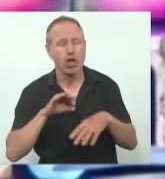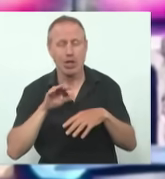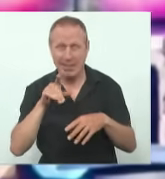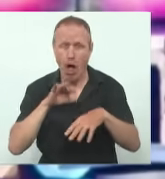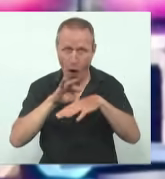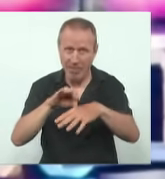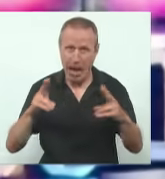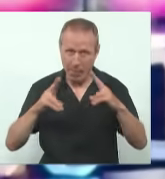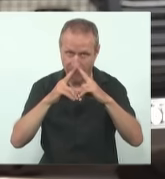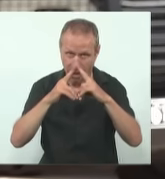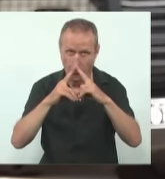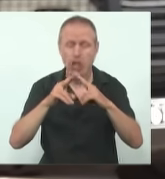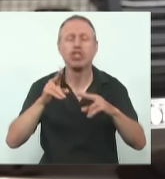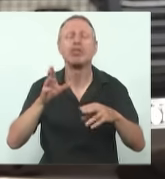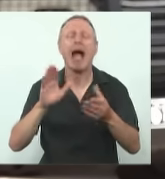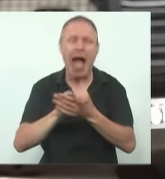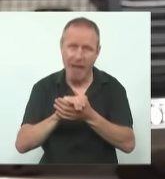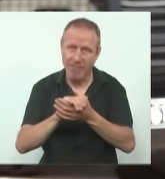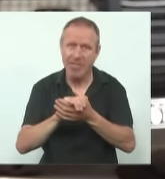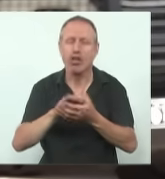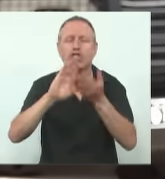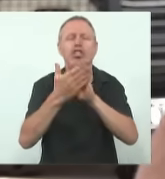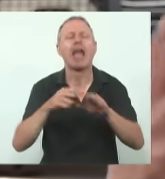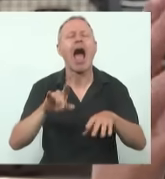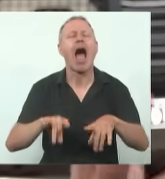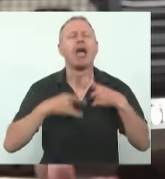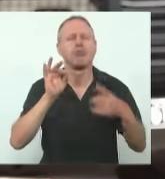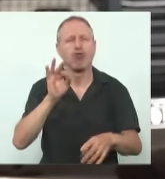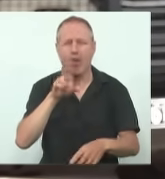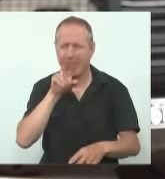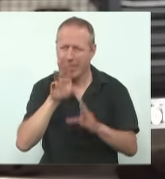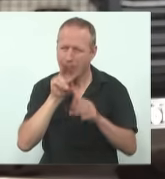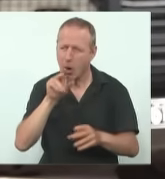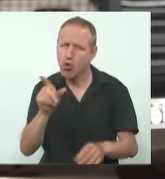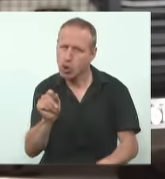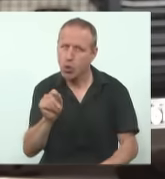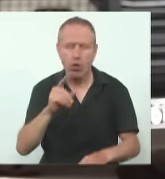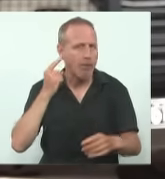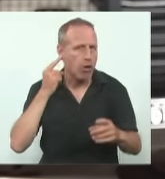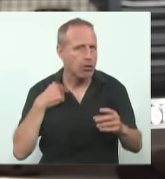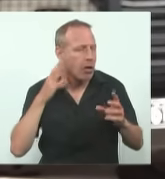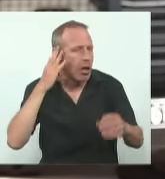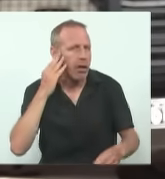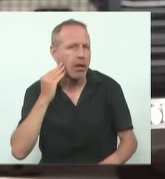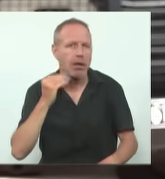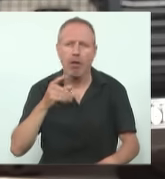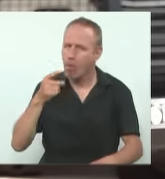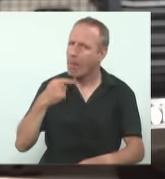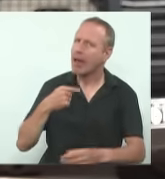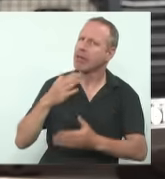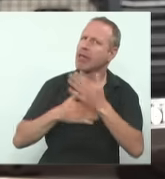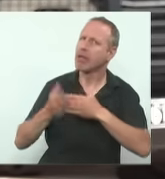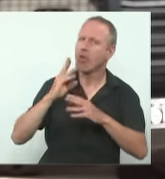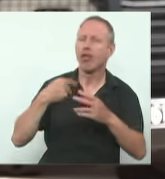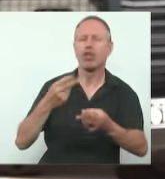ששינה את חייו. התחלנו לדבר על זוגיות, ופתאום האוזן שלי התחילה להתמוגג. ואז הוא אמר לי, נעים מאוד, אני חוזר בתשובה. ומה שאמרתי לך